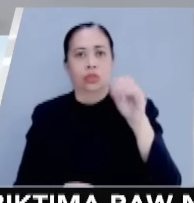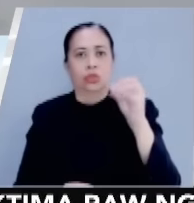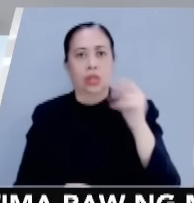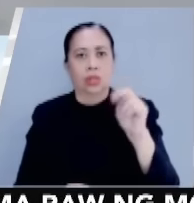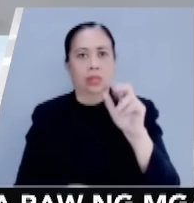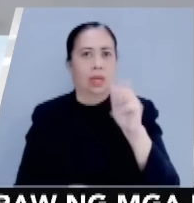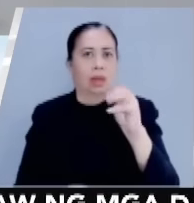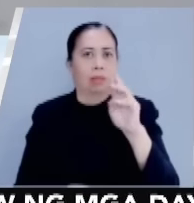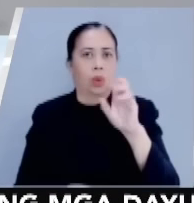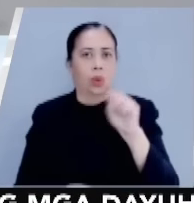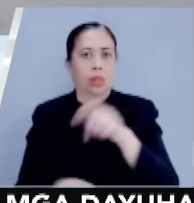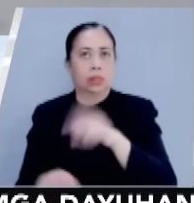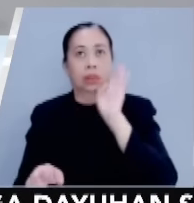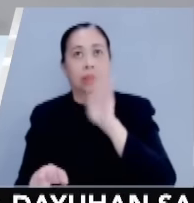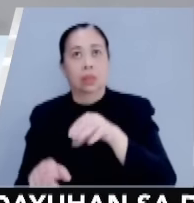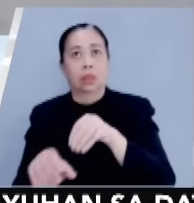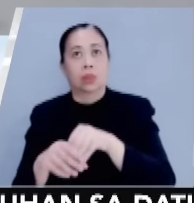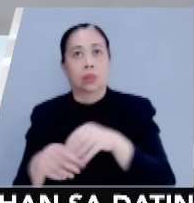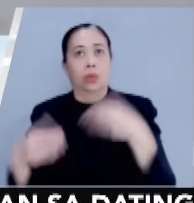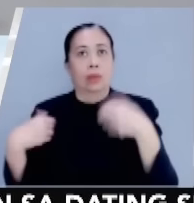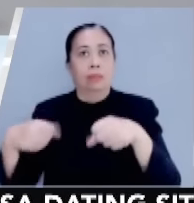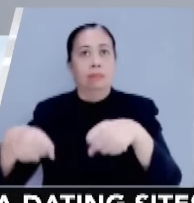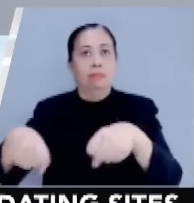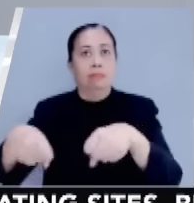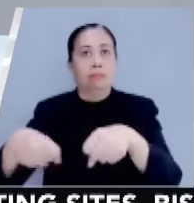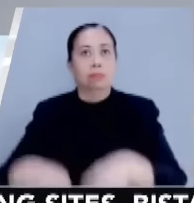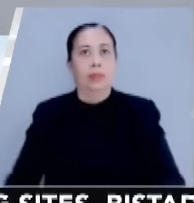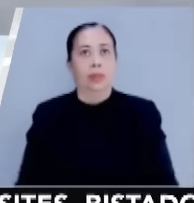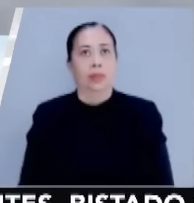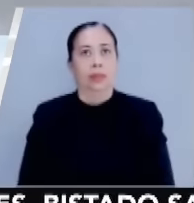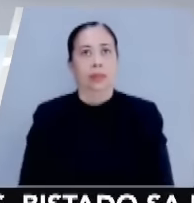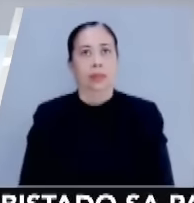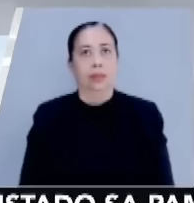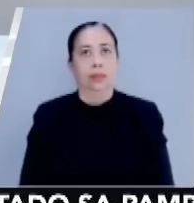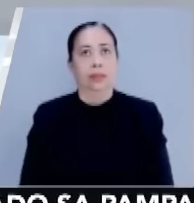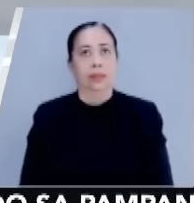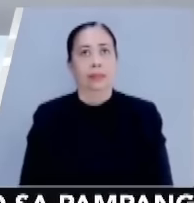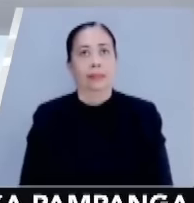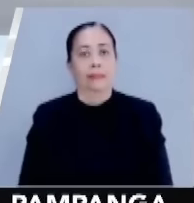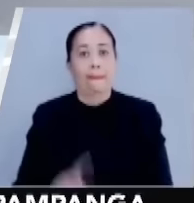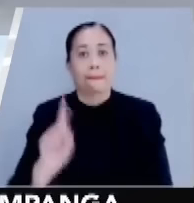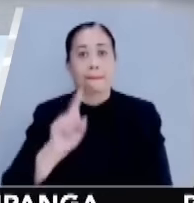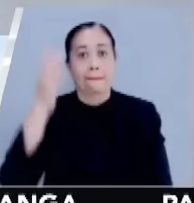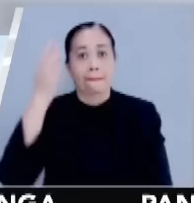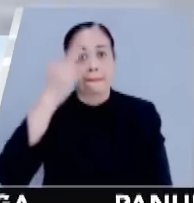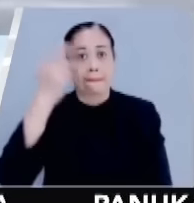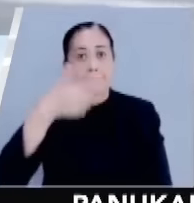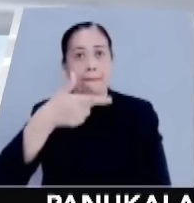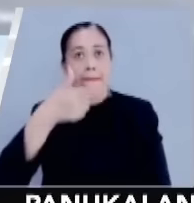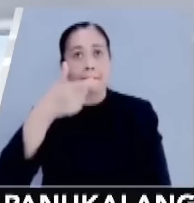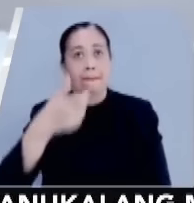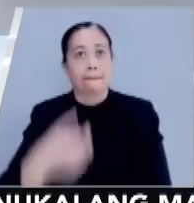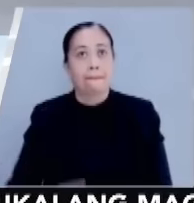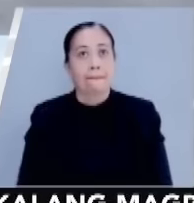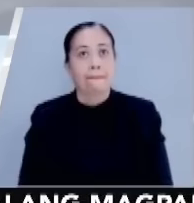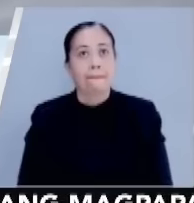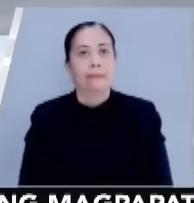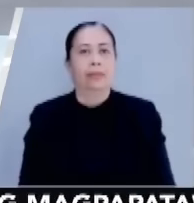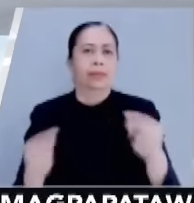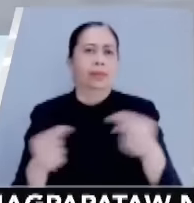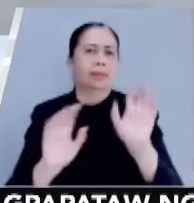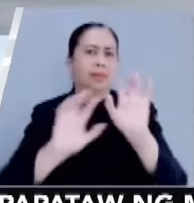naman umano niya ang may dala ng motorsiklo. Ang punot dulo raw ng pamamaril, away